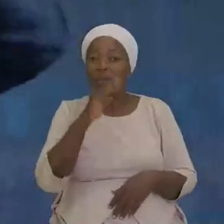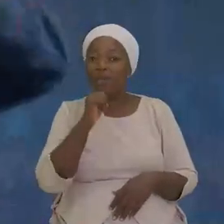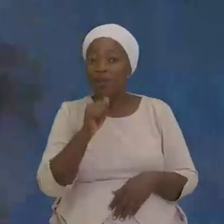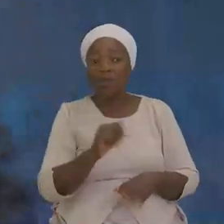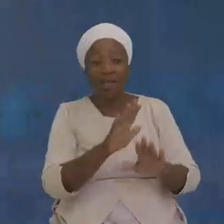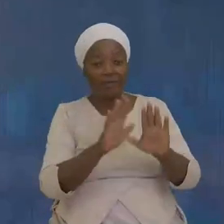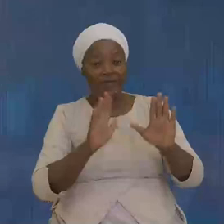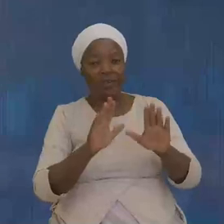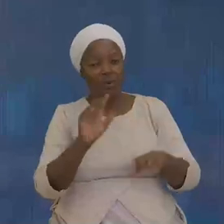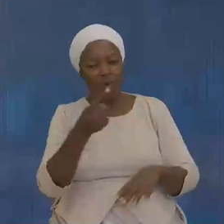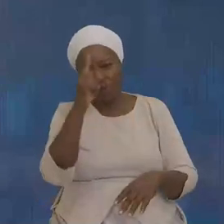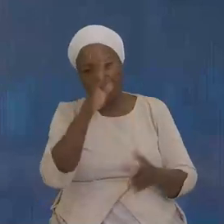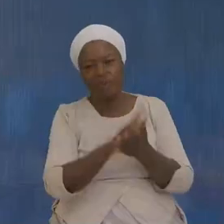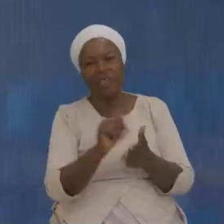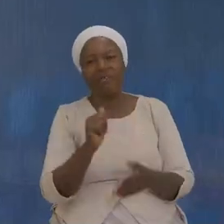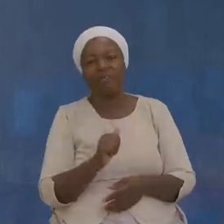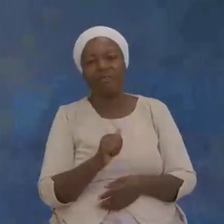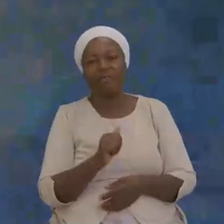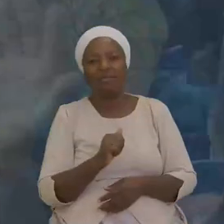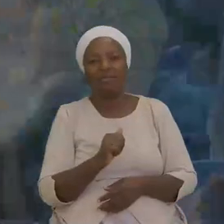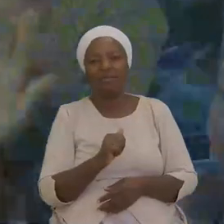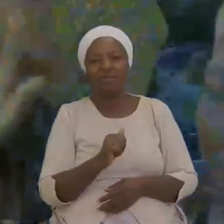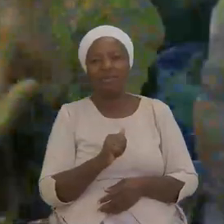Ne crains pas, crois seulement.